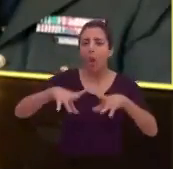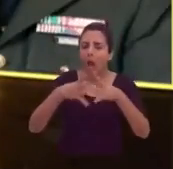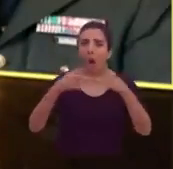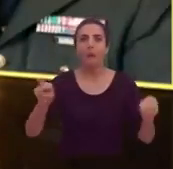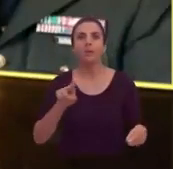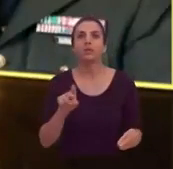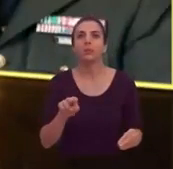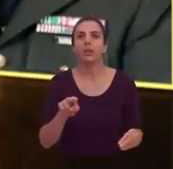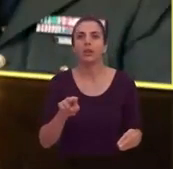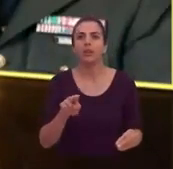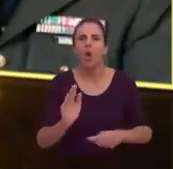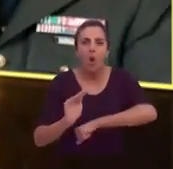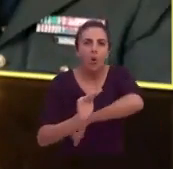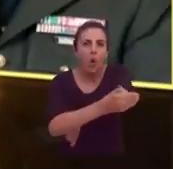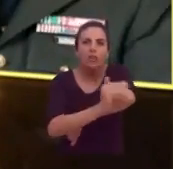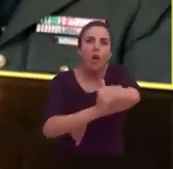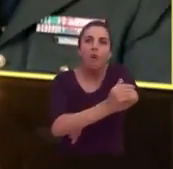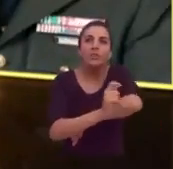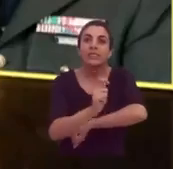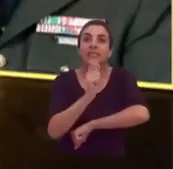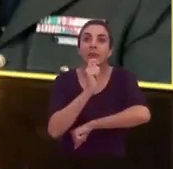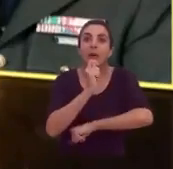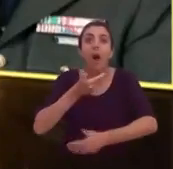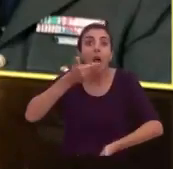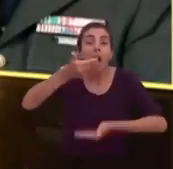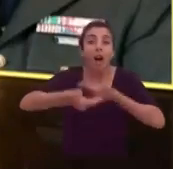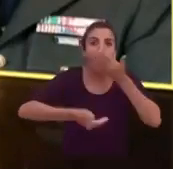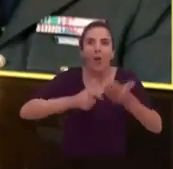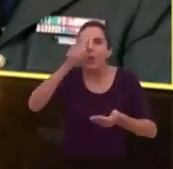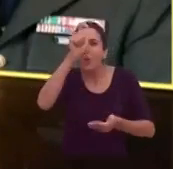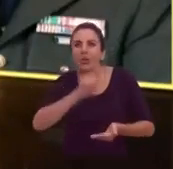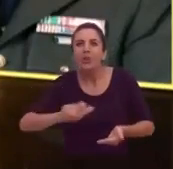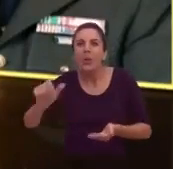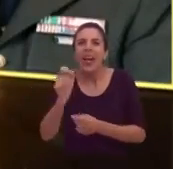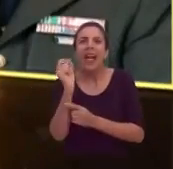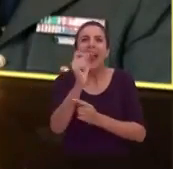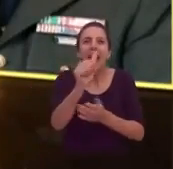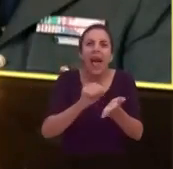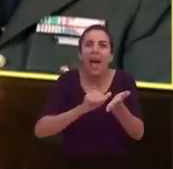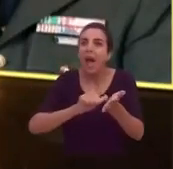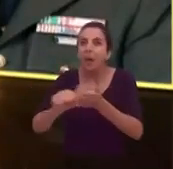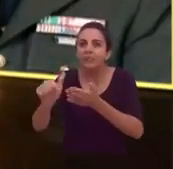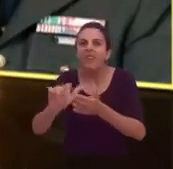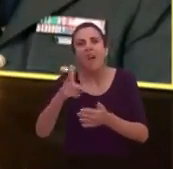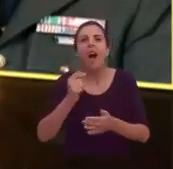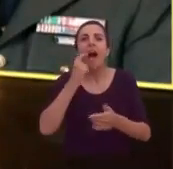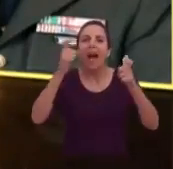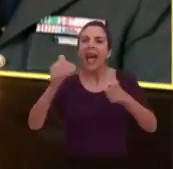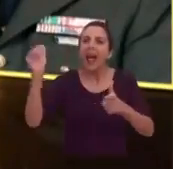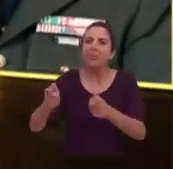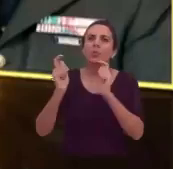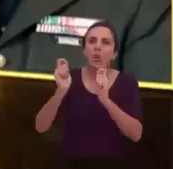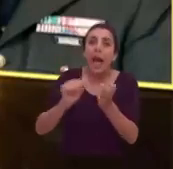gibiyiz. Köşe başlarını tutan spikerler Türkiye'nin diğer illerindeki halka ve Ankara'da farklı yerlerde